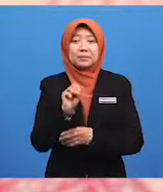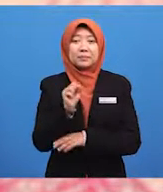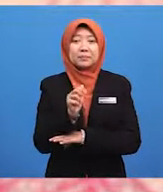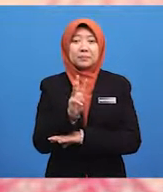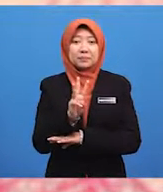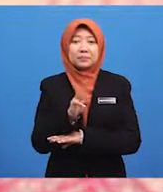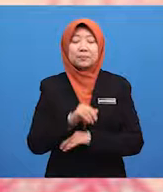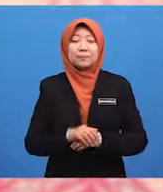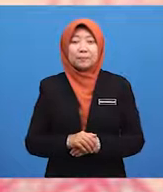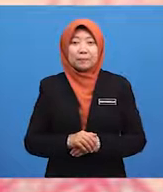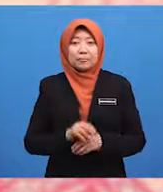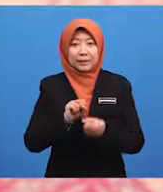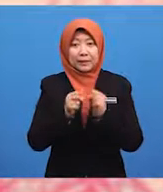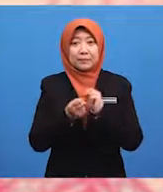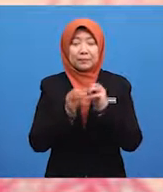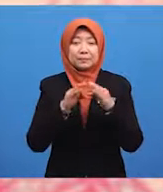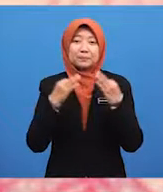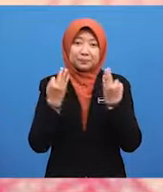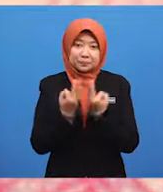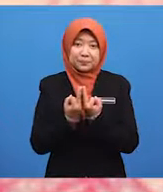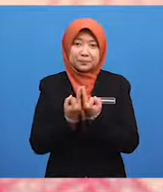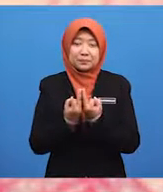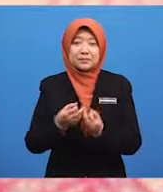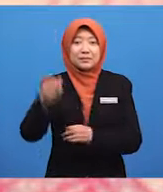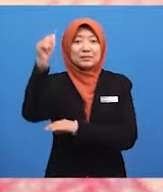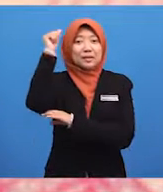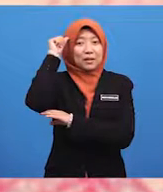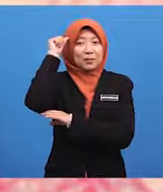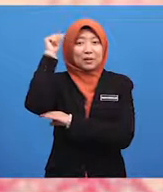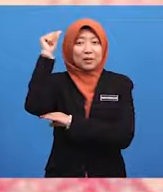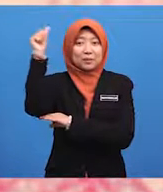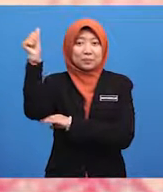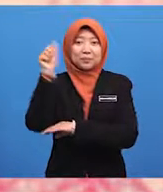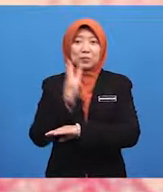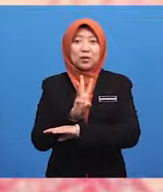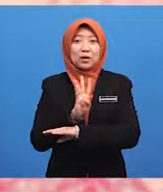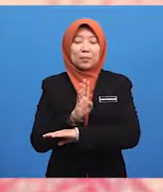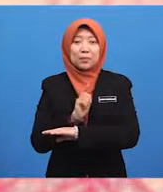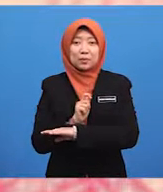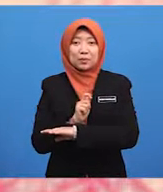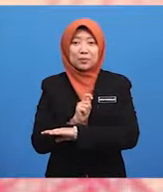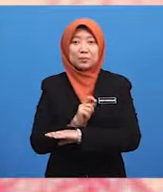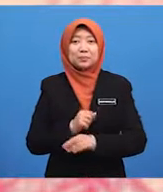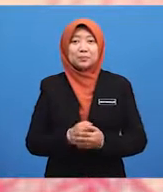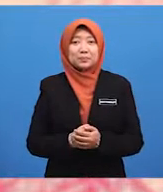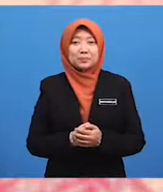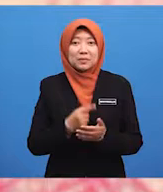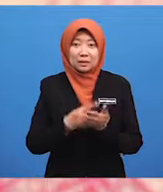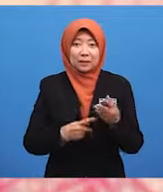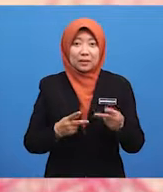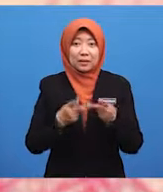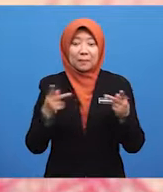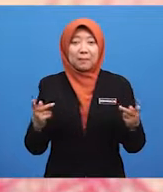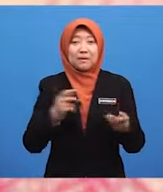ala alihi wa sahbihi ajmain. Assalamualaikum warahmatullahi wabarakatuh. Apa khabar